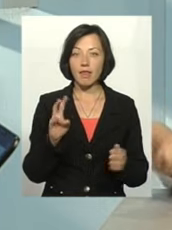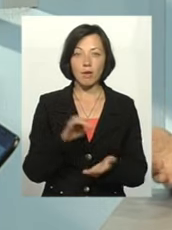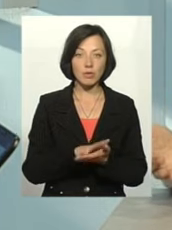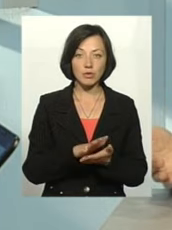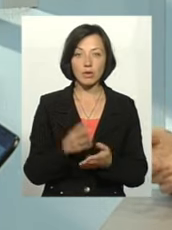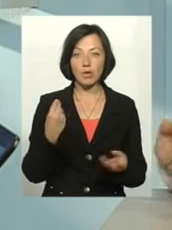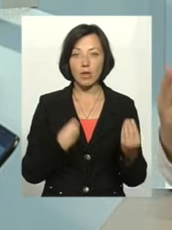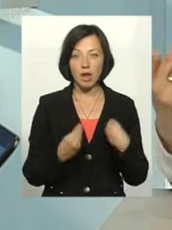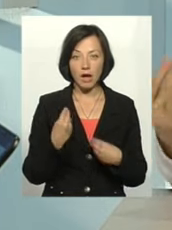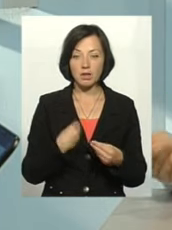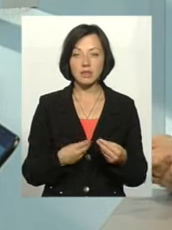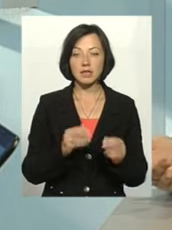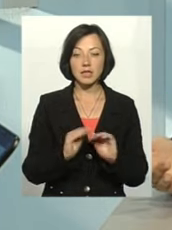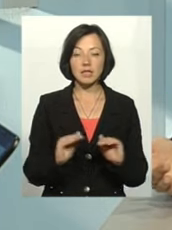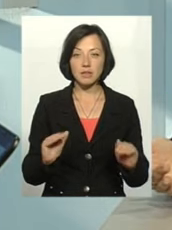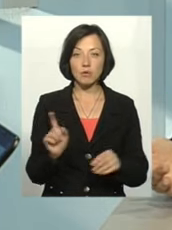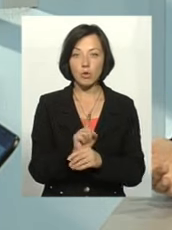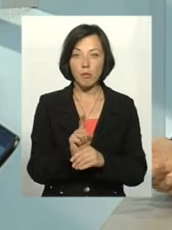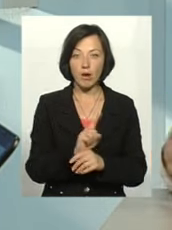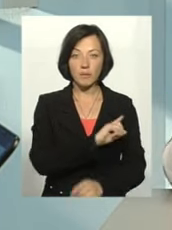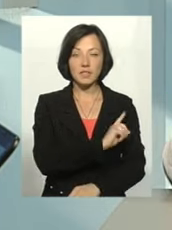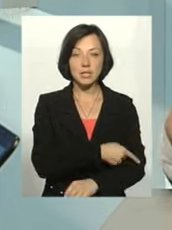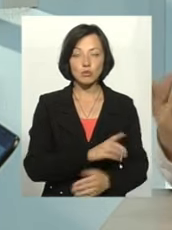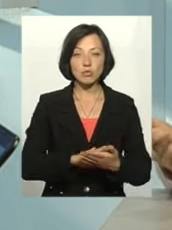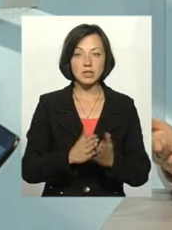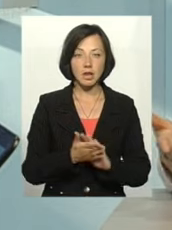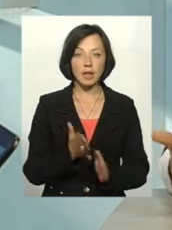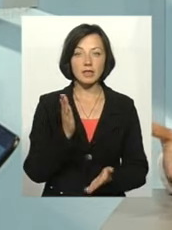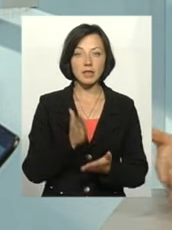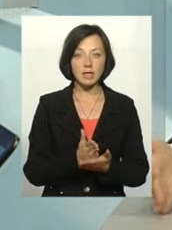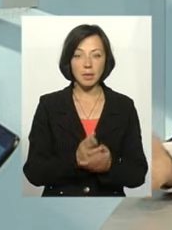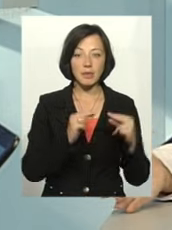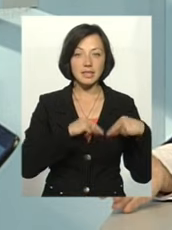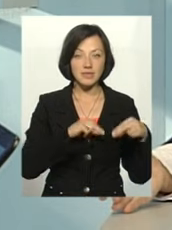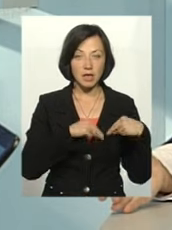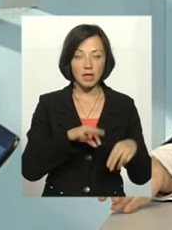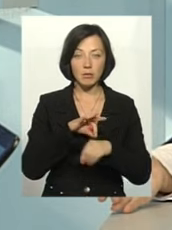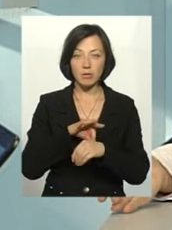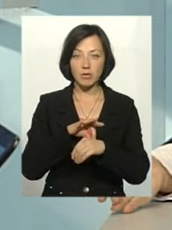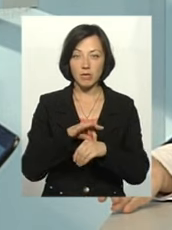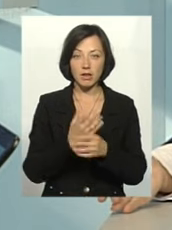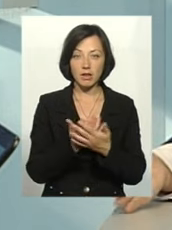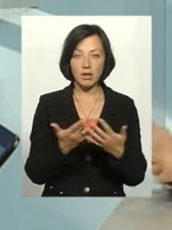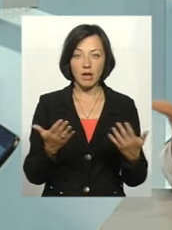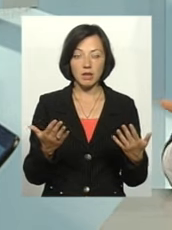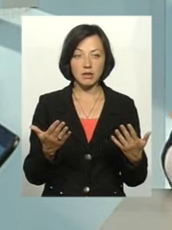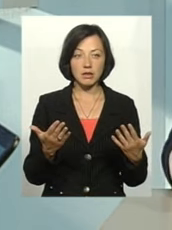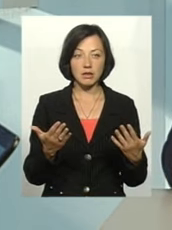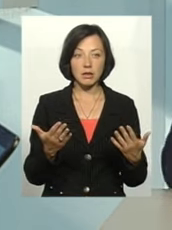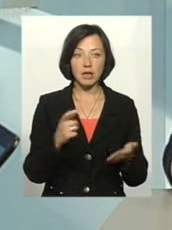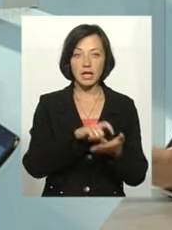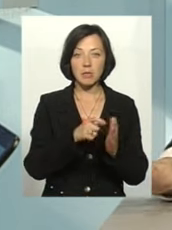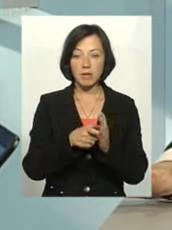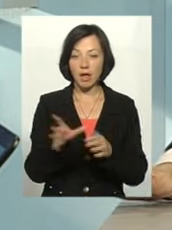діти одягнені, діти в нормальному фізичному стані. Є фахівці, провели ряд таких, що